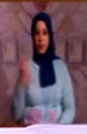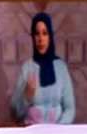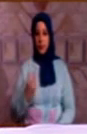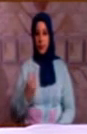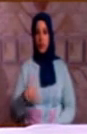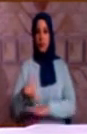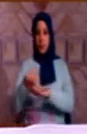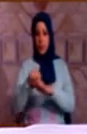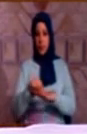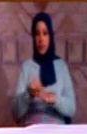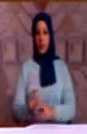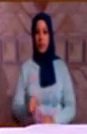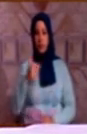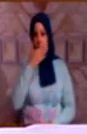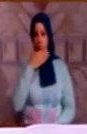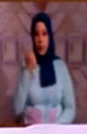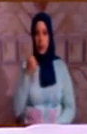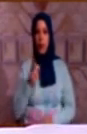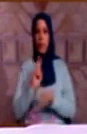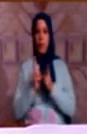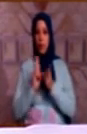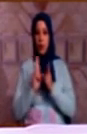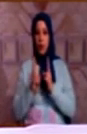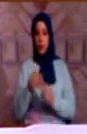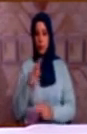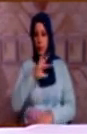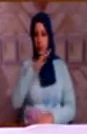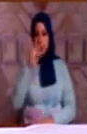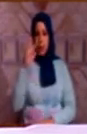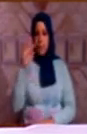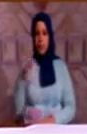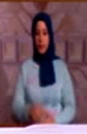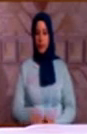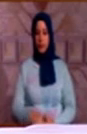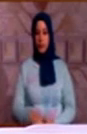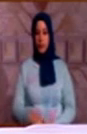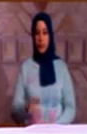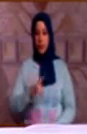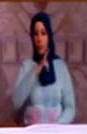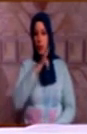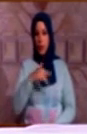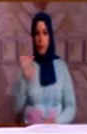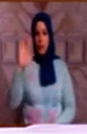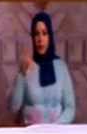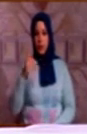فعلا تستحق والمهرجان بيزين في السماء سيارات كمان تستقبل الوافدين الى مدينه العلمين